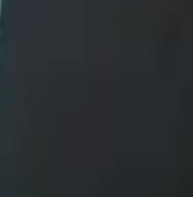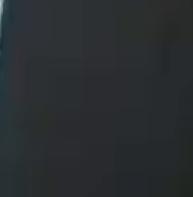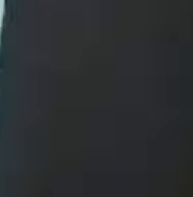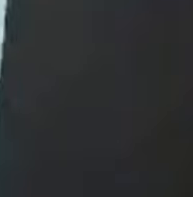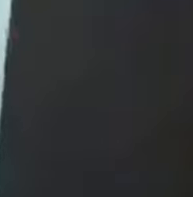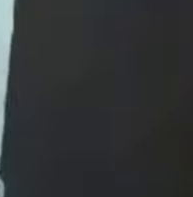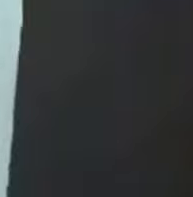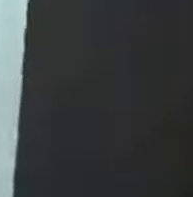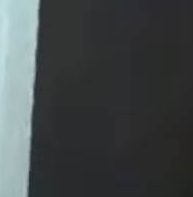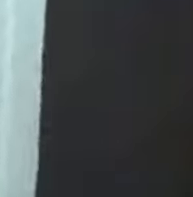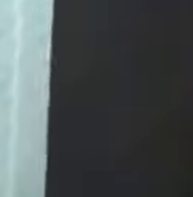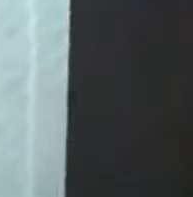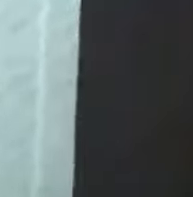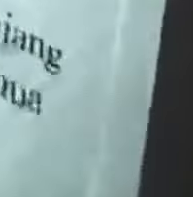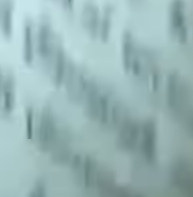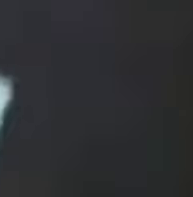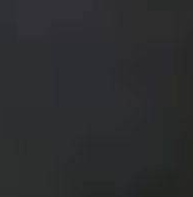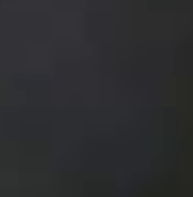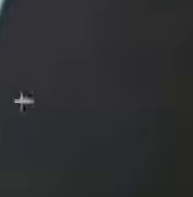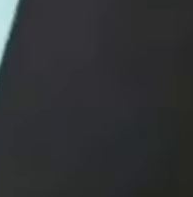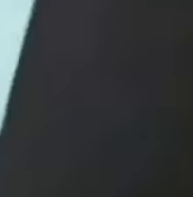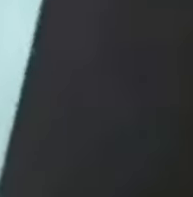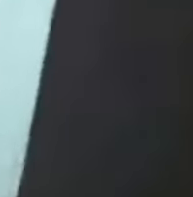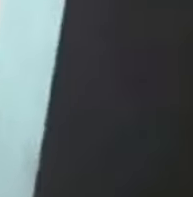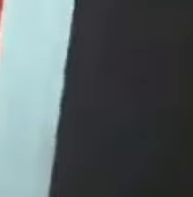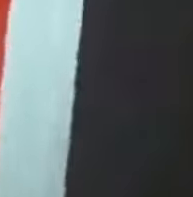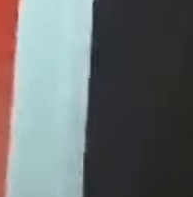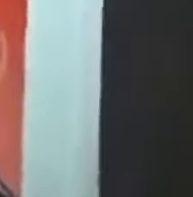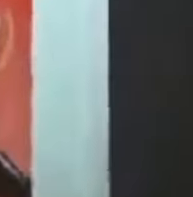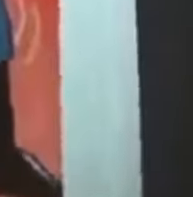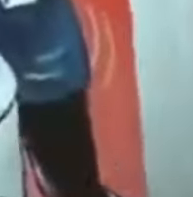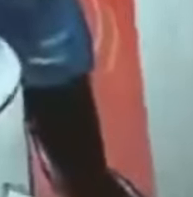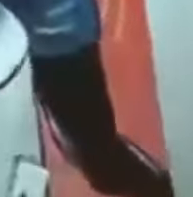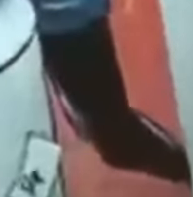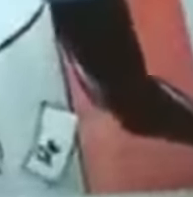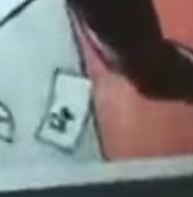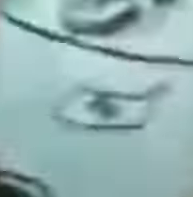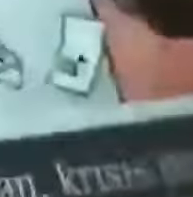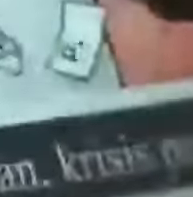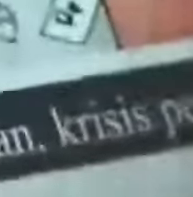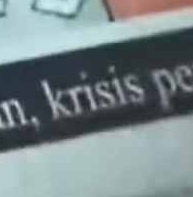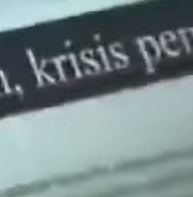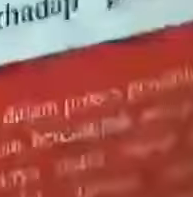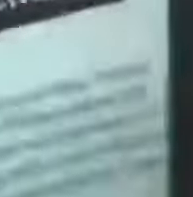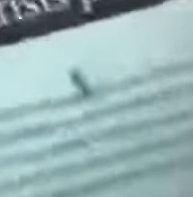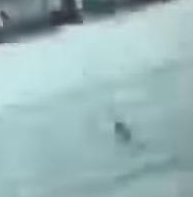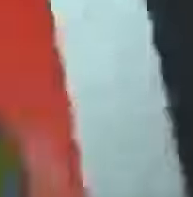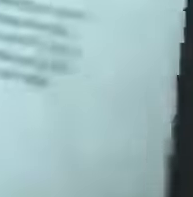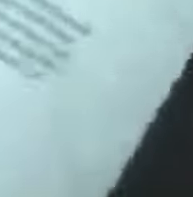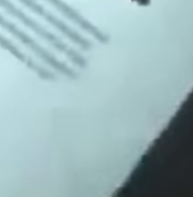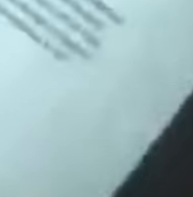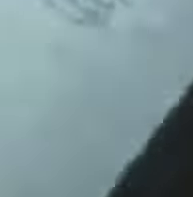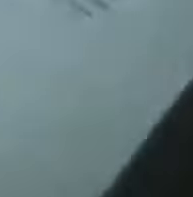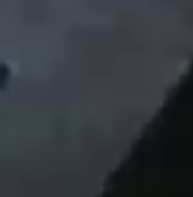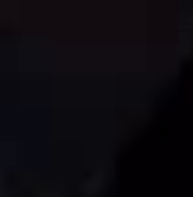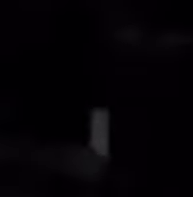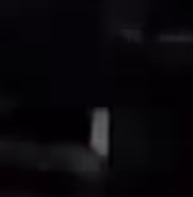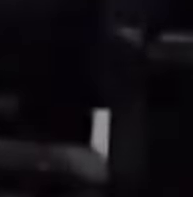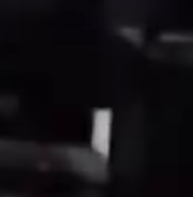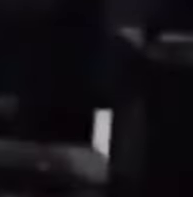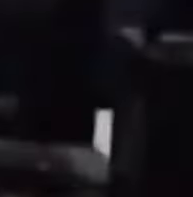dan pengangguran. Ketidakpedulian masyarakat membawa dampak jangka panjang yang dapat dirasakan oleh semua